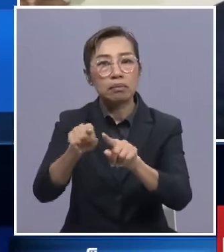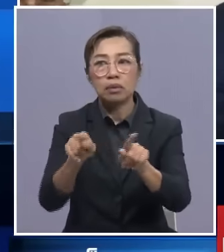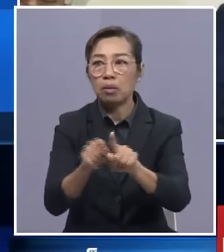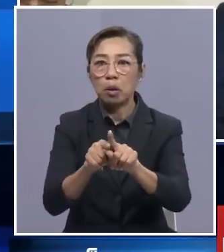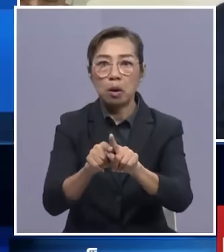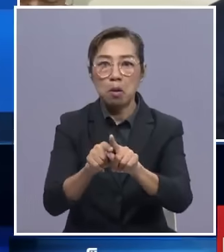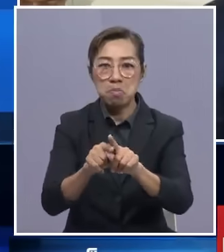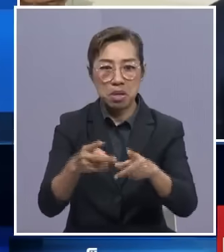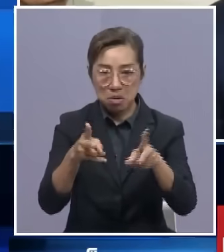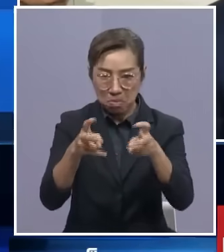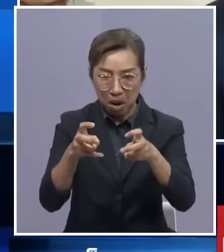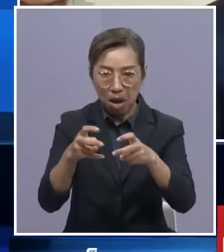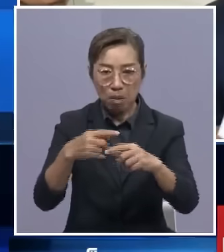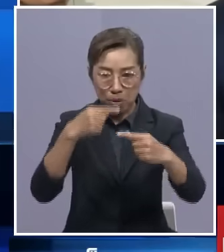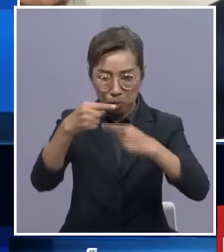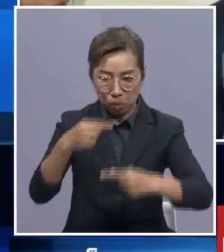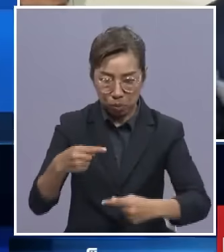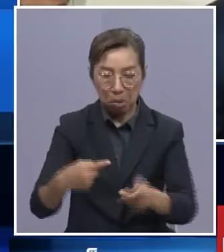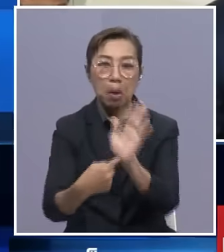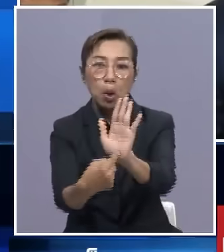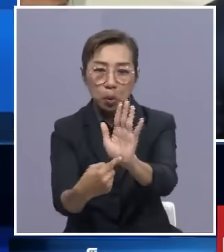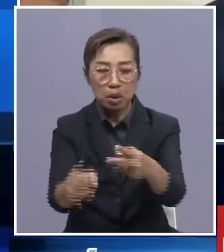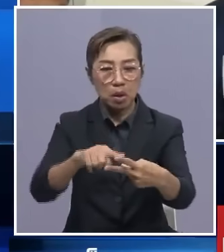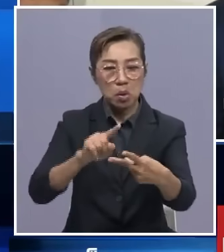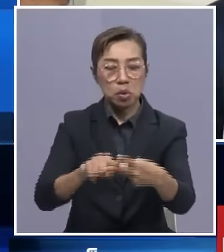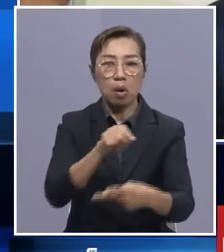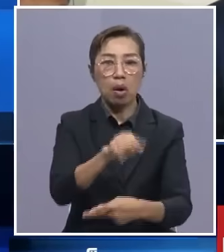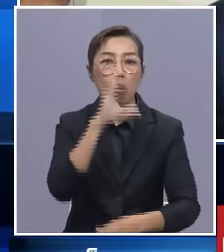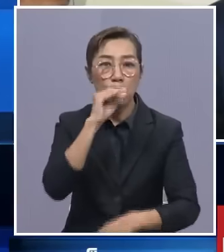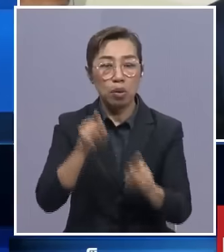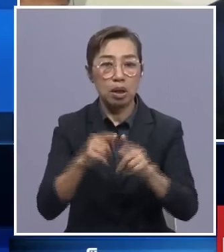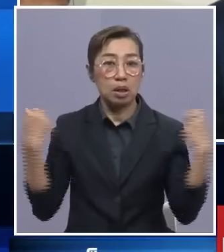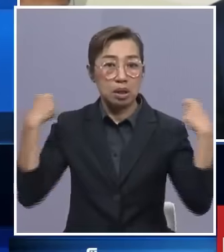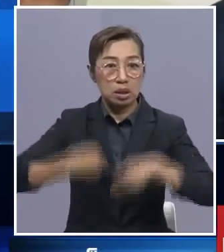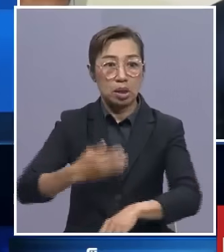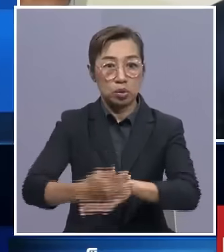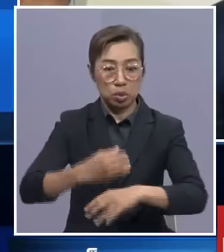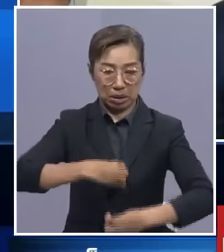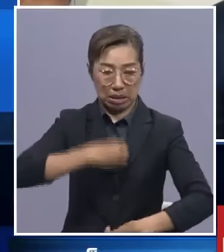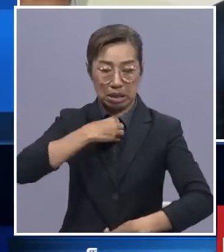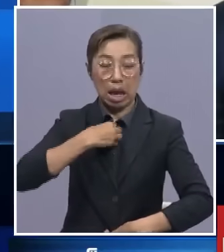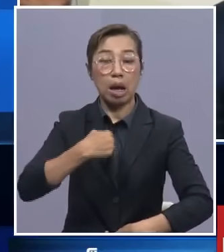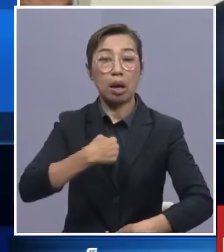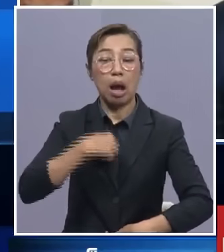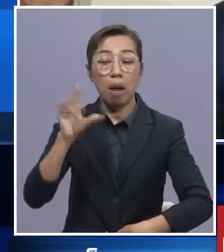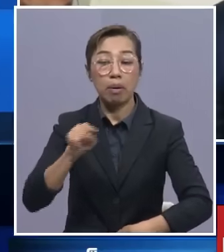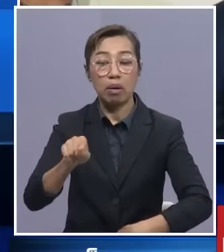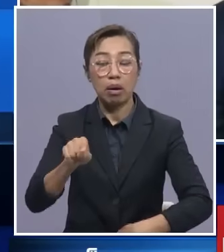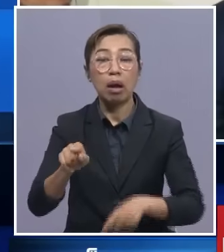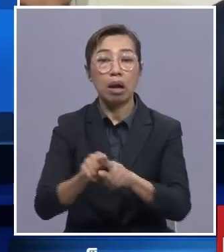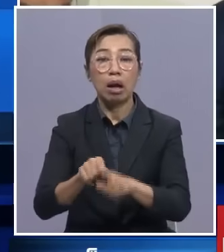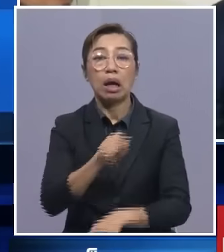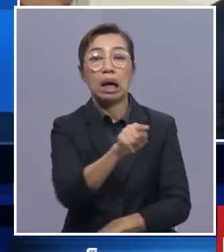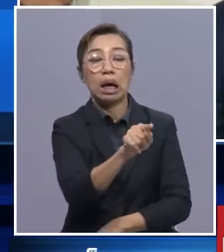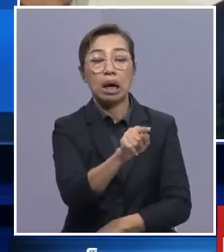ครับก็ยังมีการอ่ากล่าวว่าเสื้อสูตและเนกไทลที่ตัวเองสวมอยู่นั้นเนี่ยได้ตัวเองก็ได้